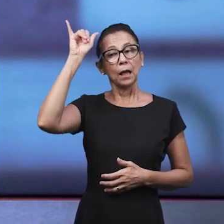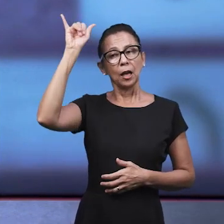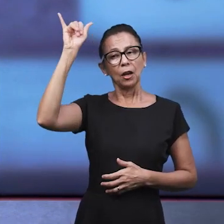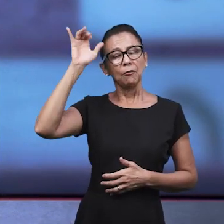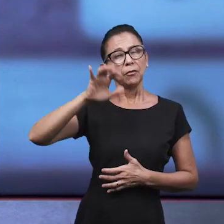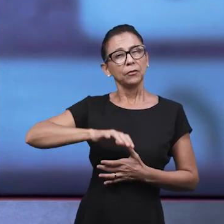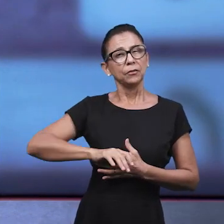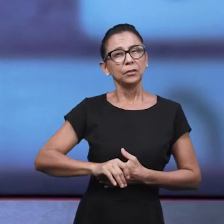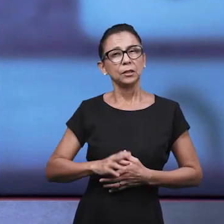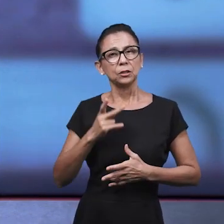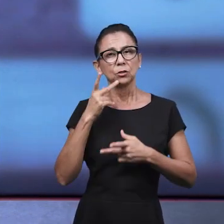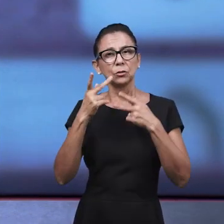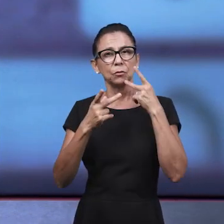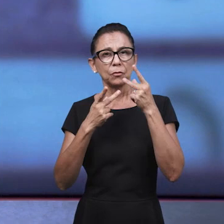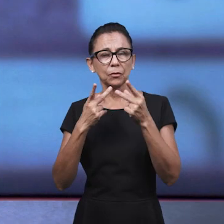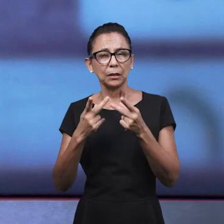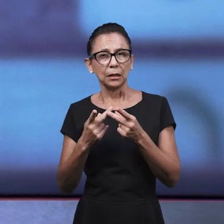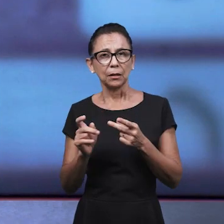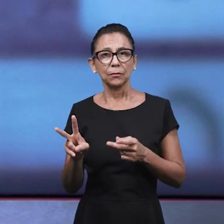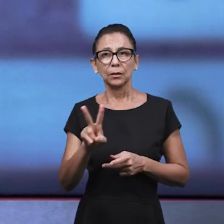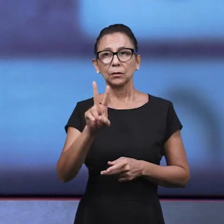et à la place.